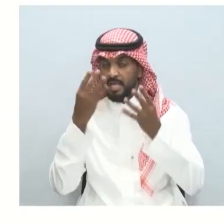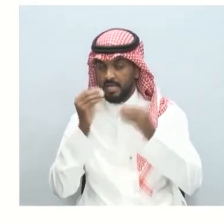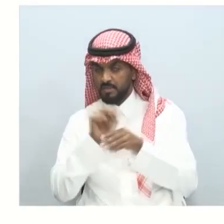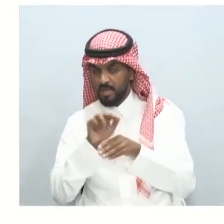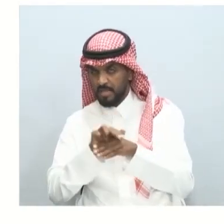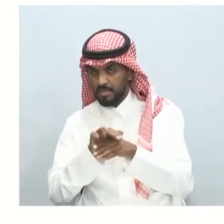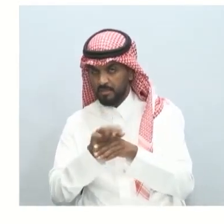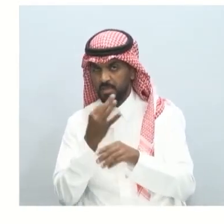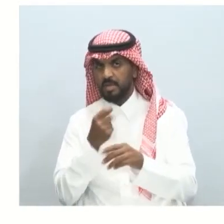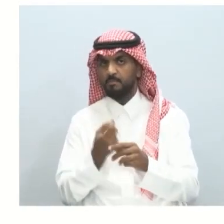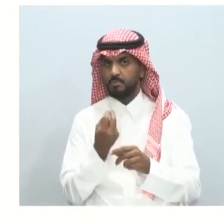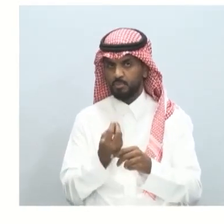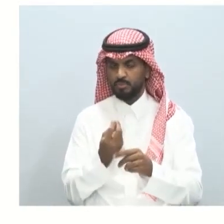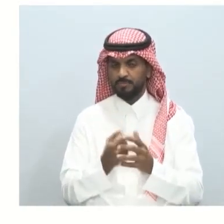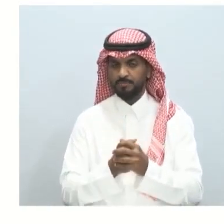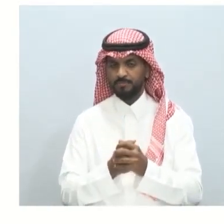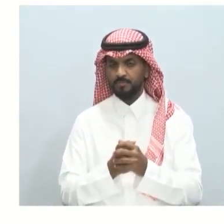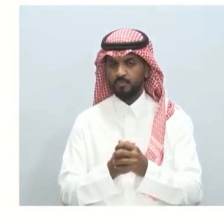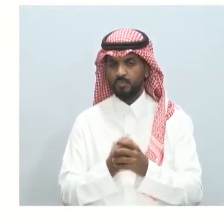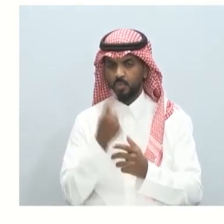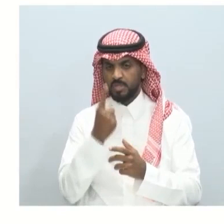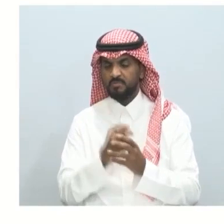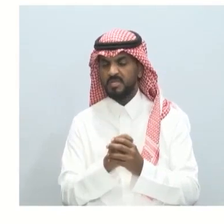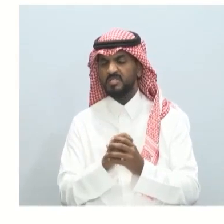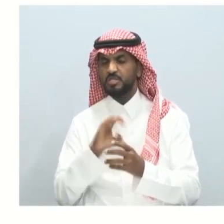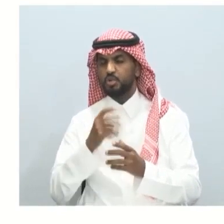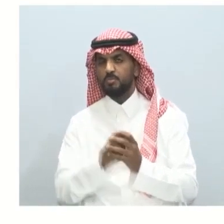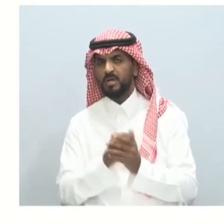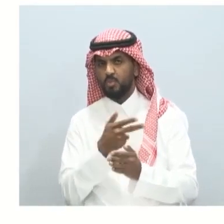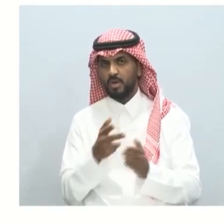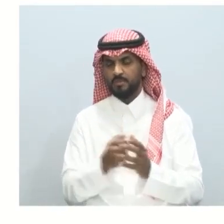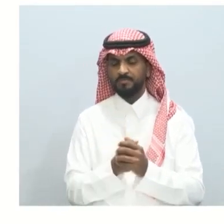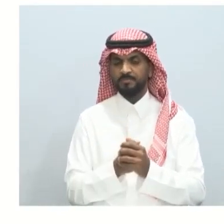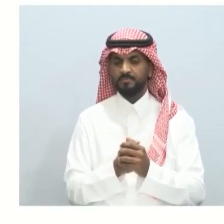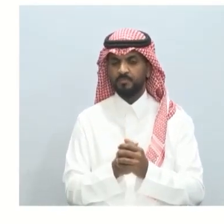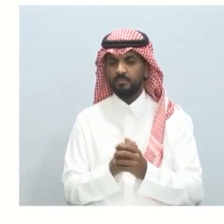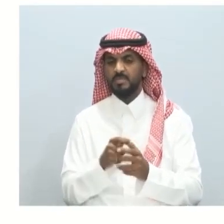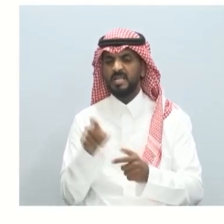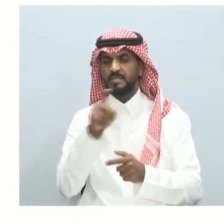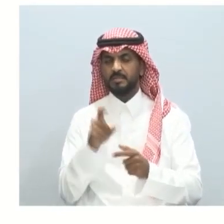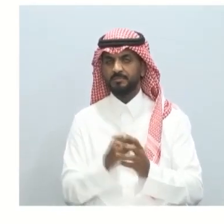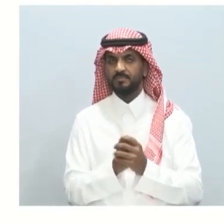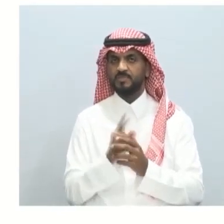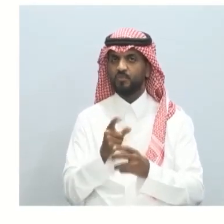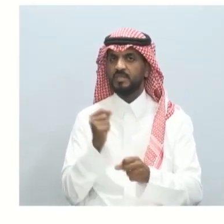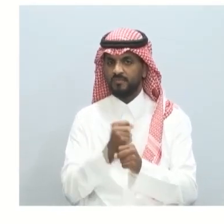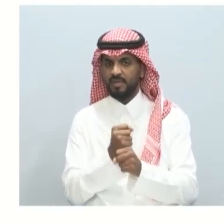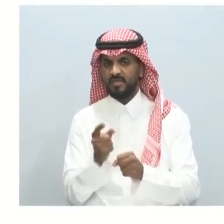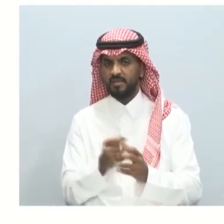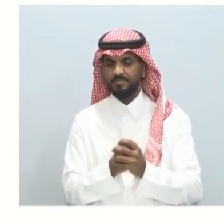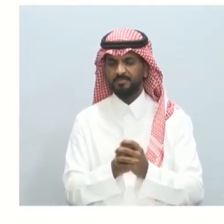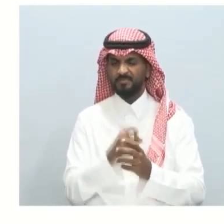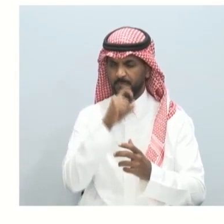تعليمات لك بالقراءه ببطء وعنايه من اجل الاجابه على انواع معينه من الاسئله فانك سوف تفعل